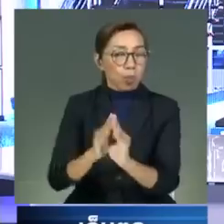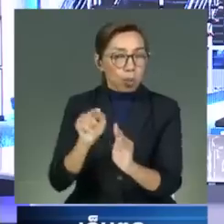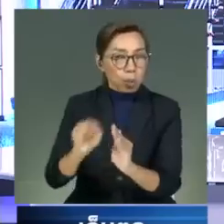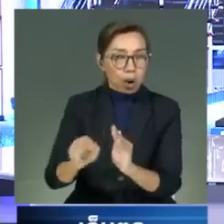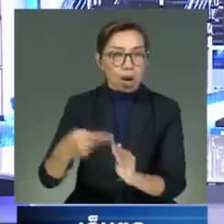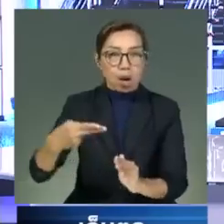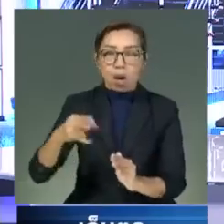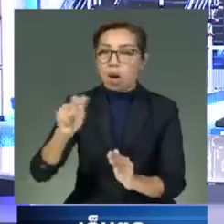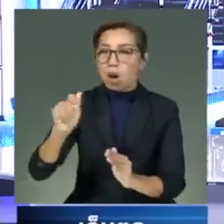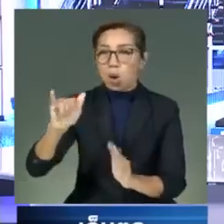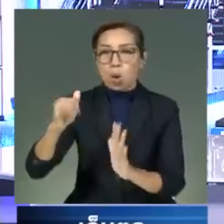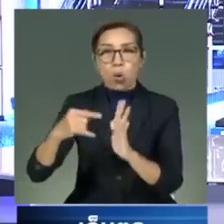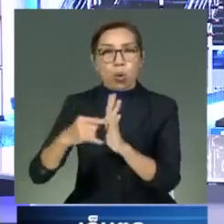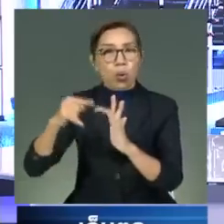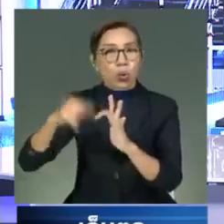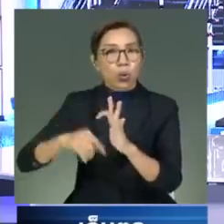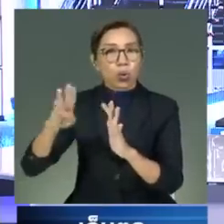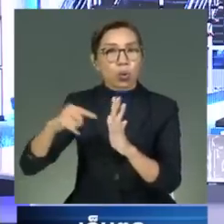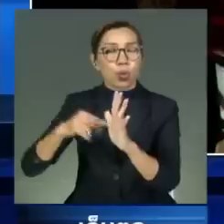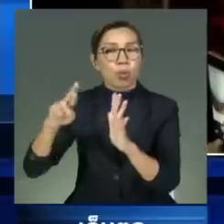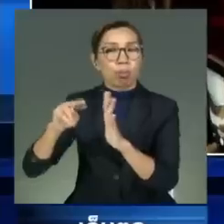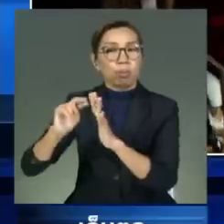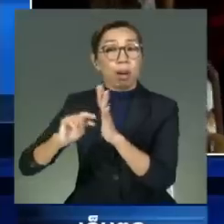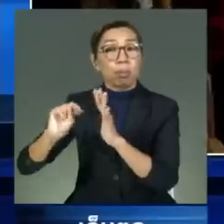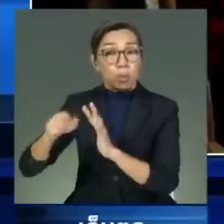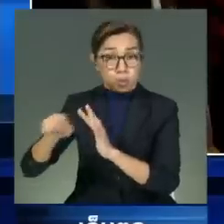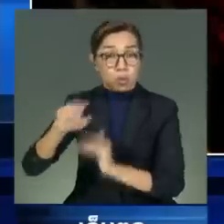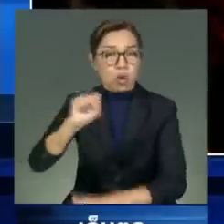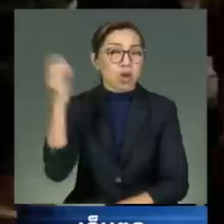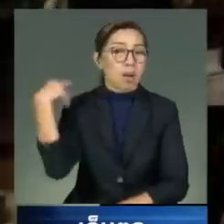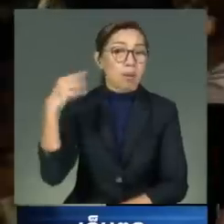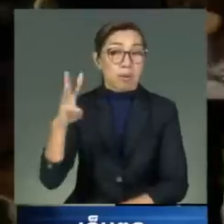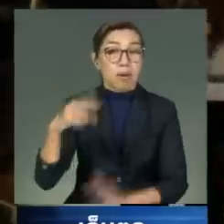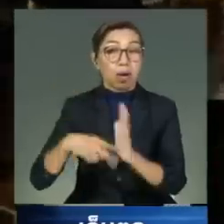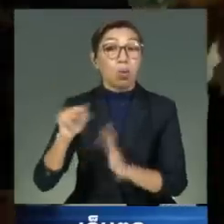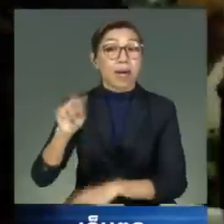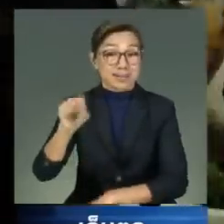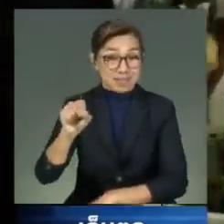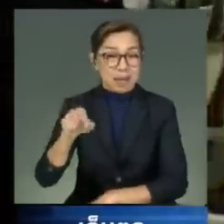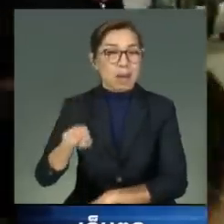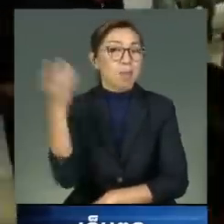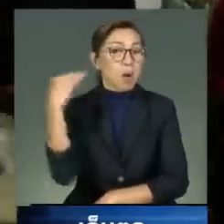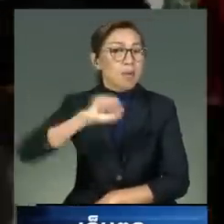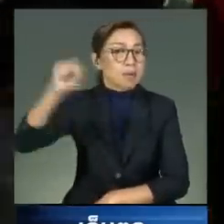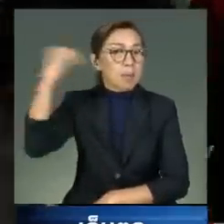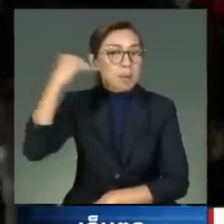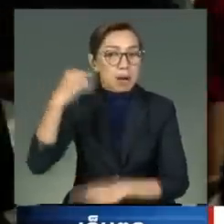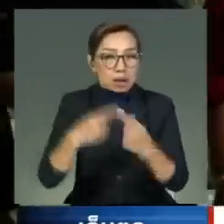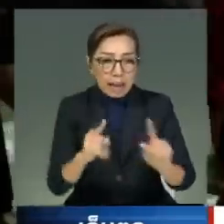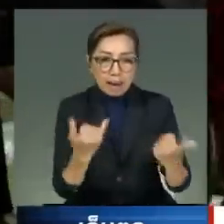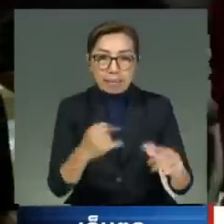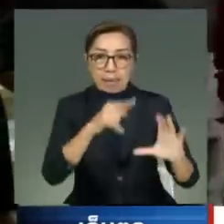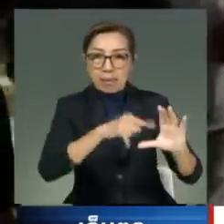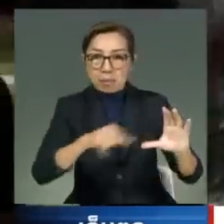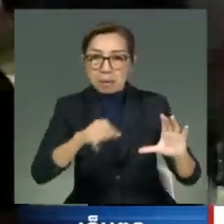อยู่บำรุงแต่ว่าล่าสุดเนี่ยนะคะคืออาจจะไม่ง่ายแล้วเพราะว่าก็มีผู้สมัครนะจากพรรคก้าวไกลที่เขาก็